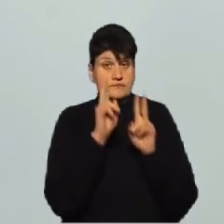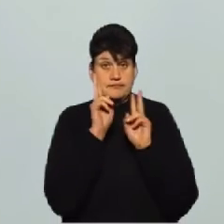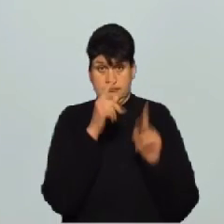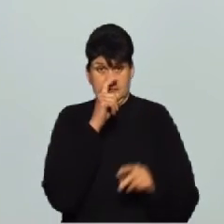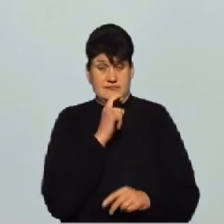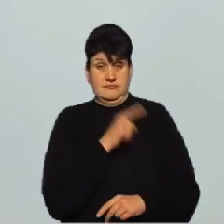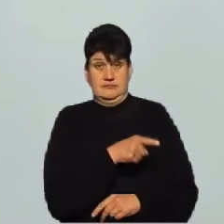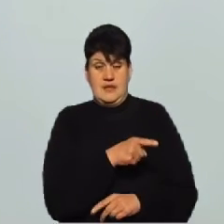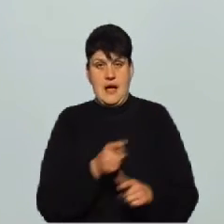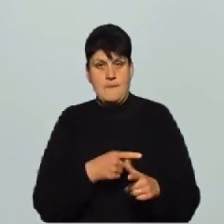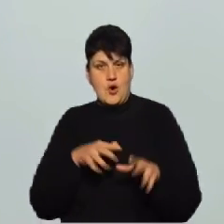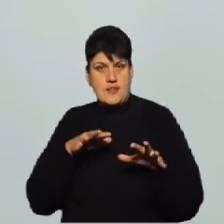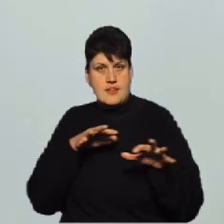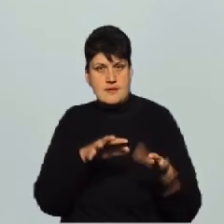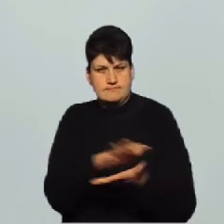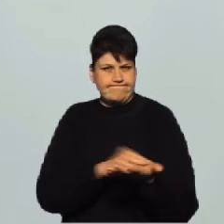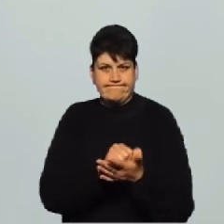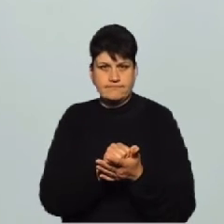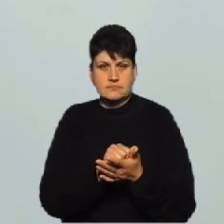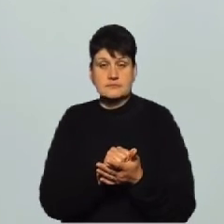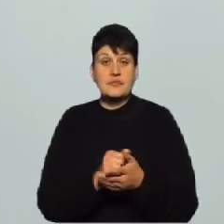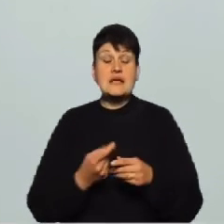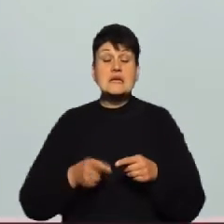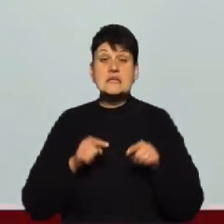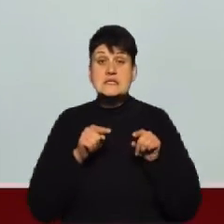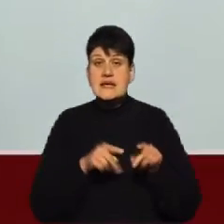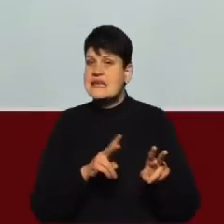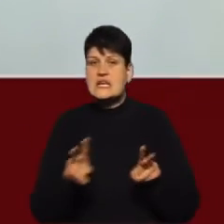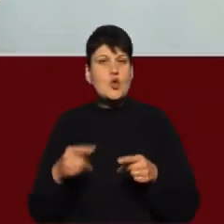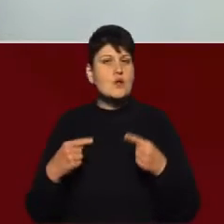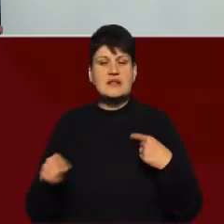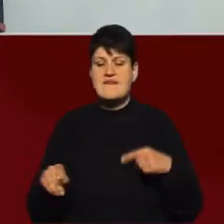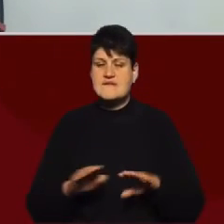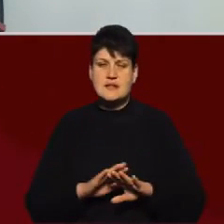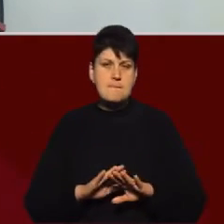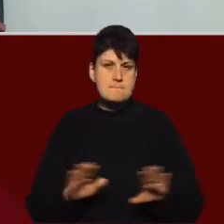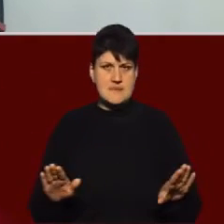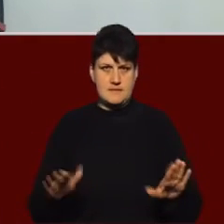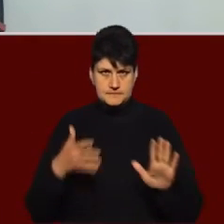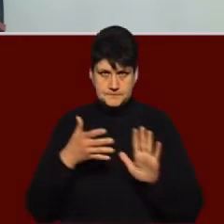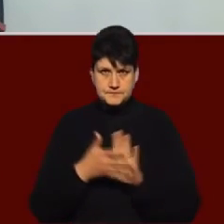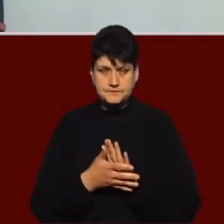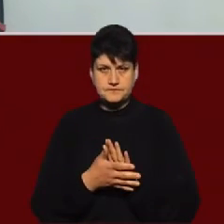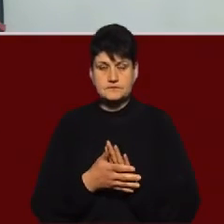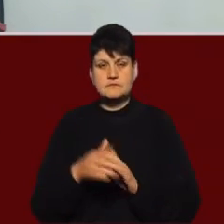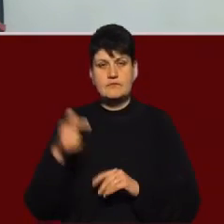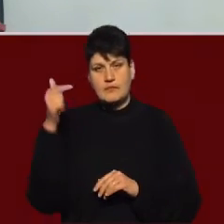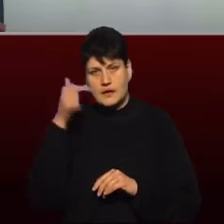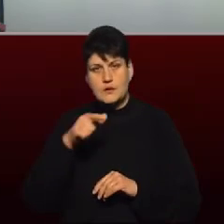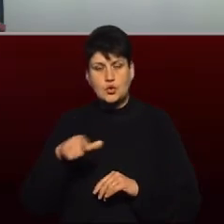знищити. Цей механізм ніхто не відмінить. Розумієте? Освічені люди розуміють, можуть